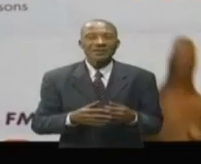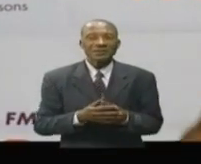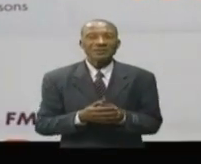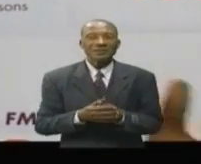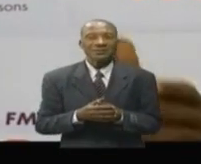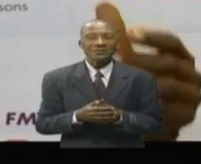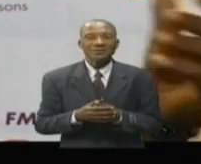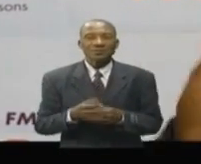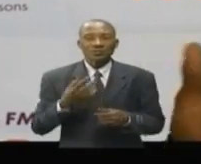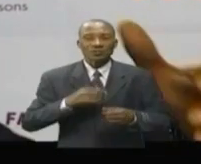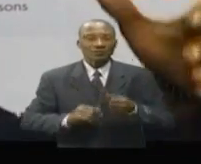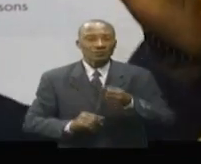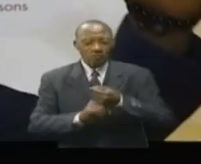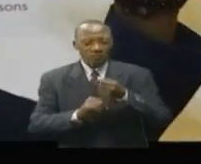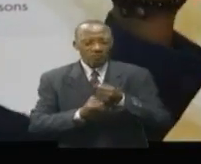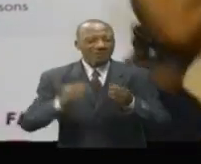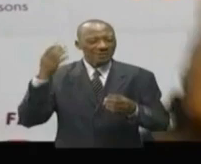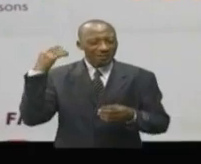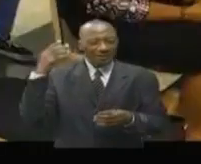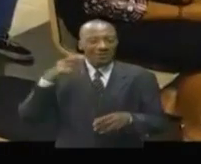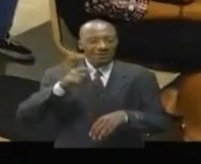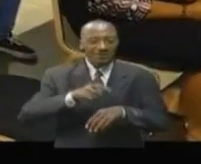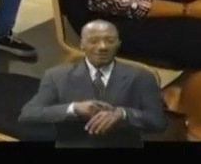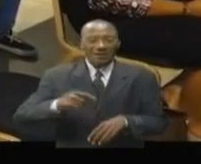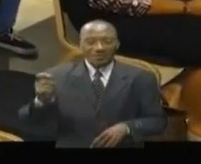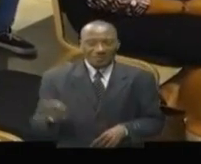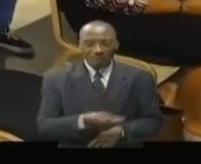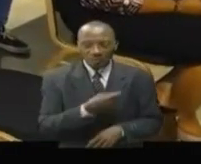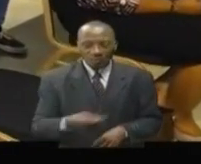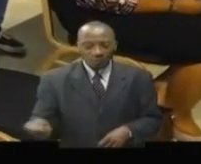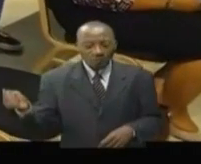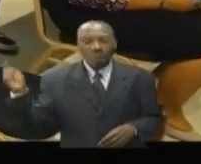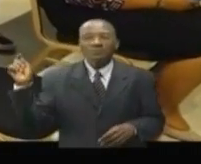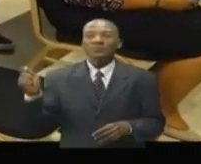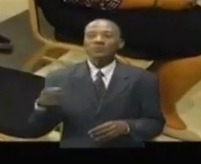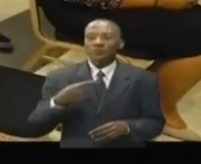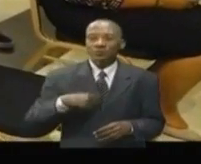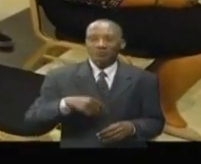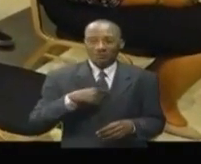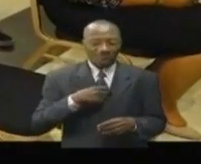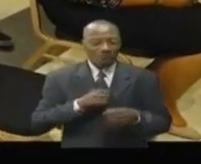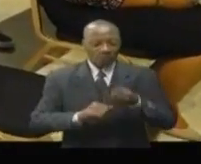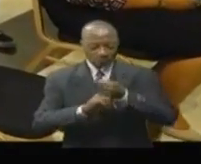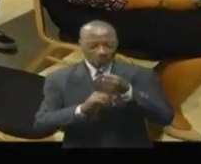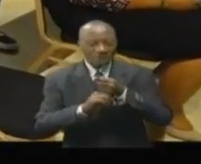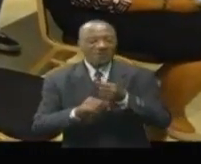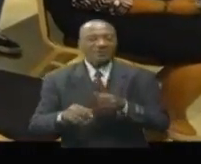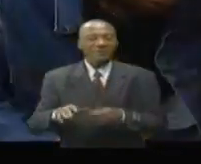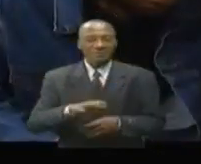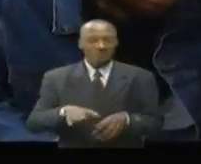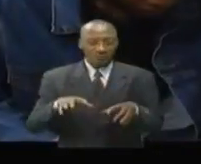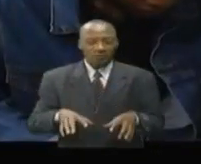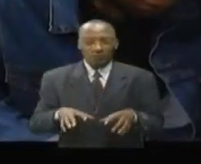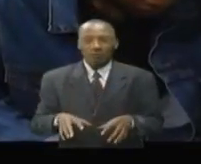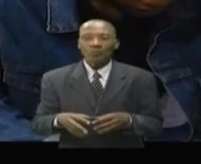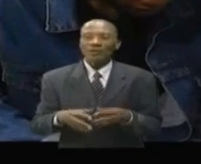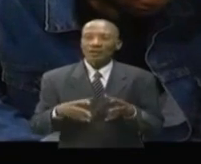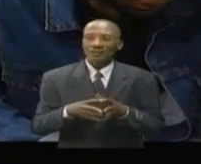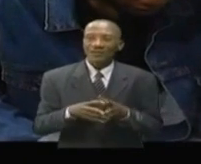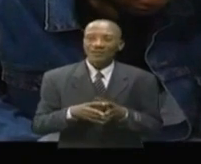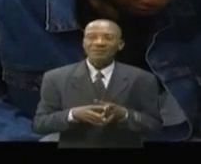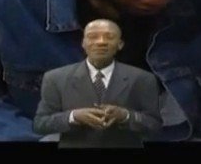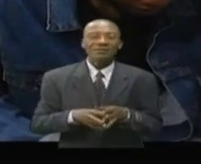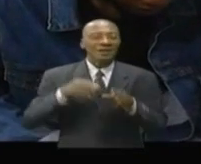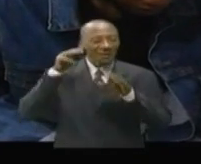groupe Salongo et toute cette grande panoplie de ces grands et illustres musiciens, plutôt comédiens. Mais il y a quand